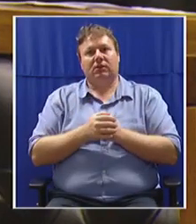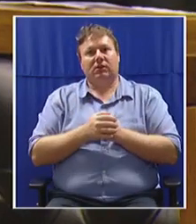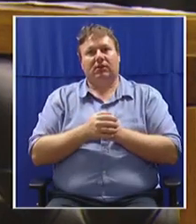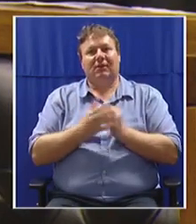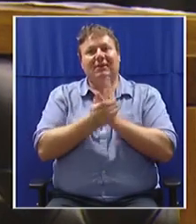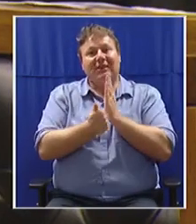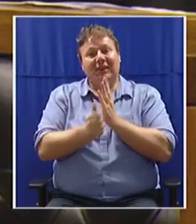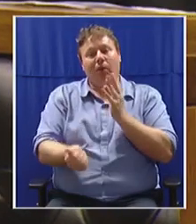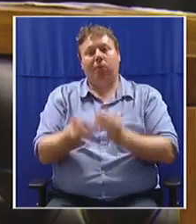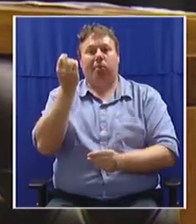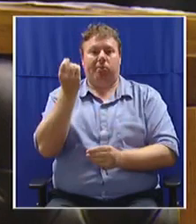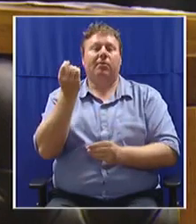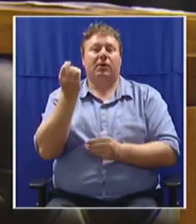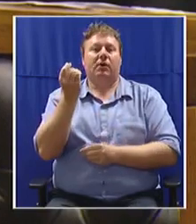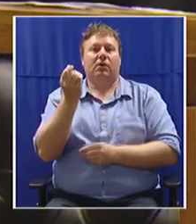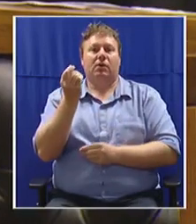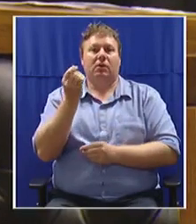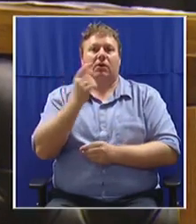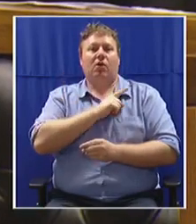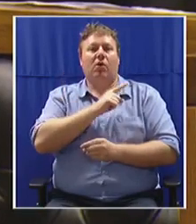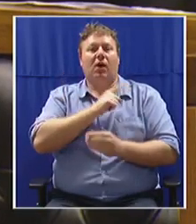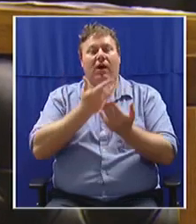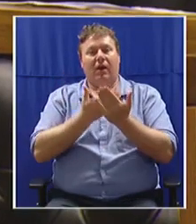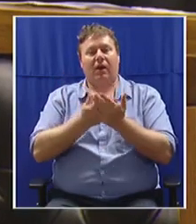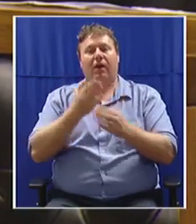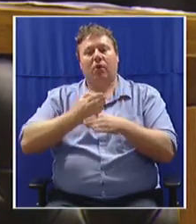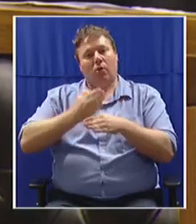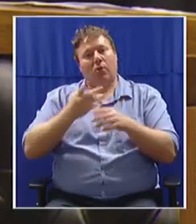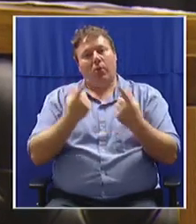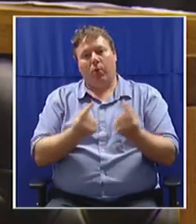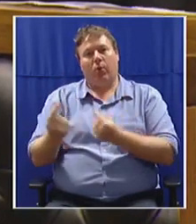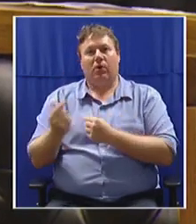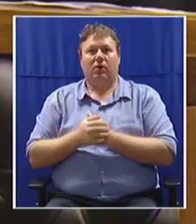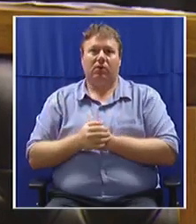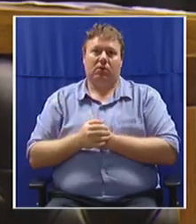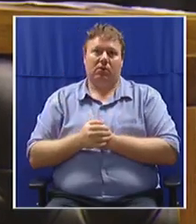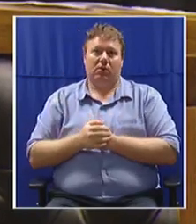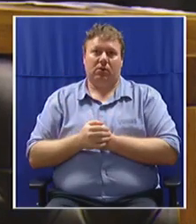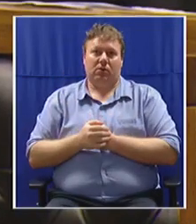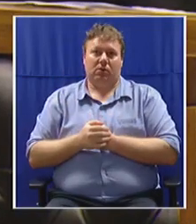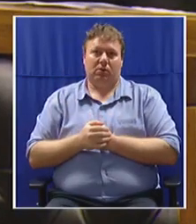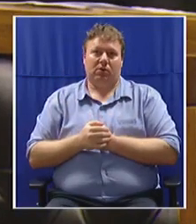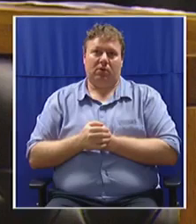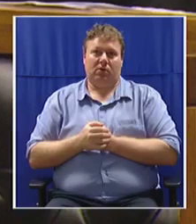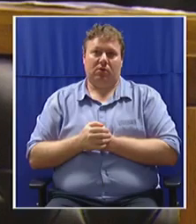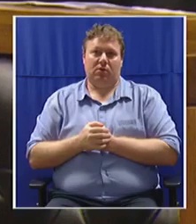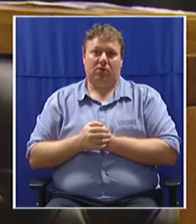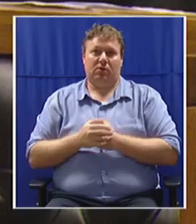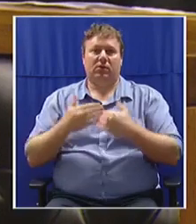ukuqasheka, futhi bakwazi nokuthi baqale eyabo ikampani ezosizwa uhulumeni.